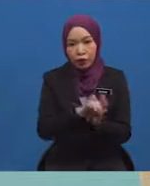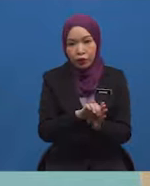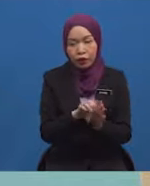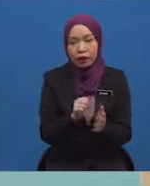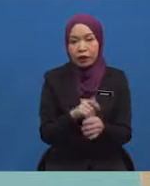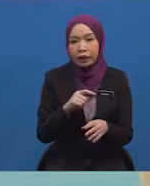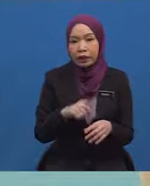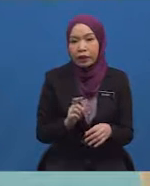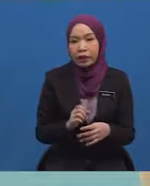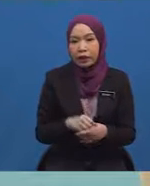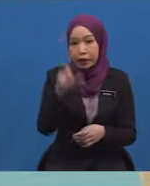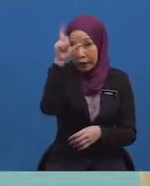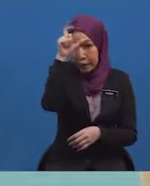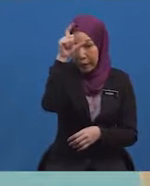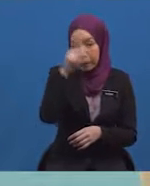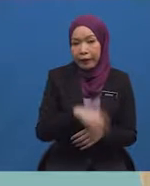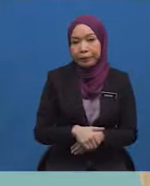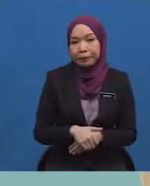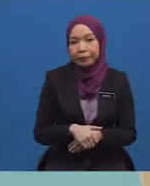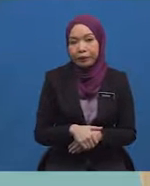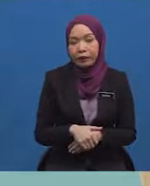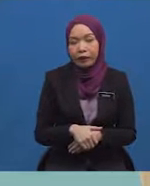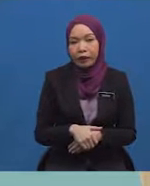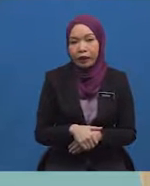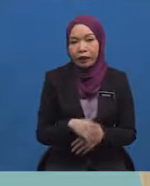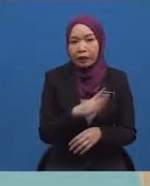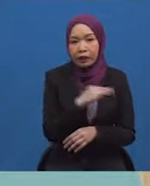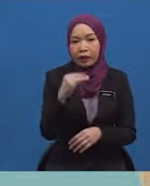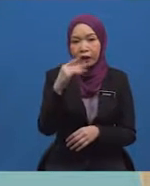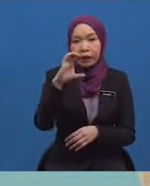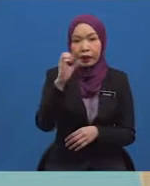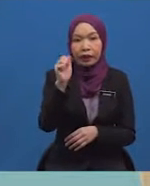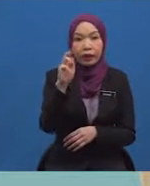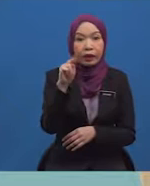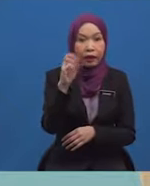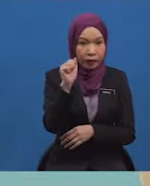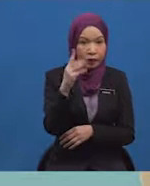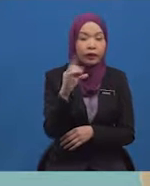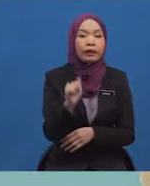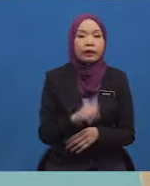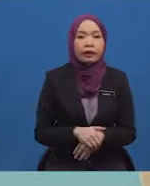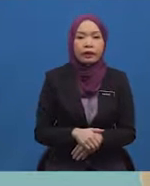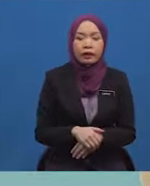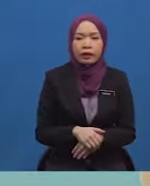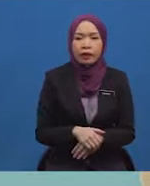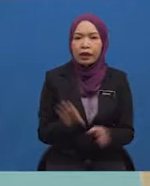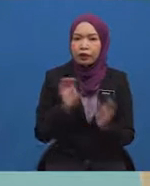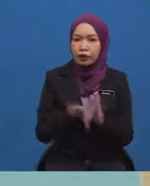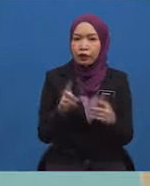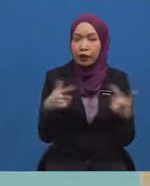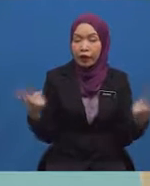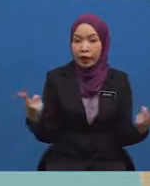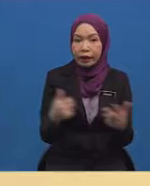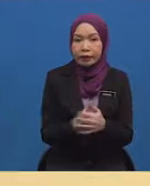Kawasan-kawasan yang jarang penduduk pula lebih bertumpu di kawasan-kawasan yang ekstrim dari segi fizikal